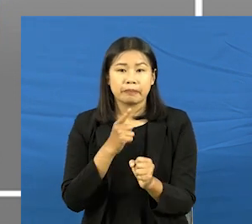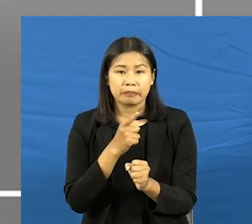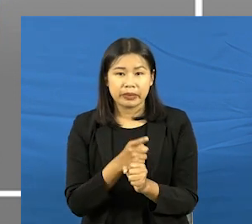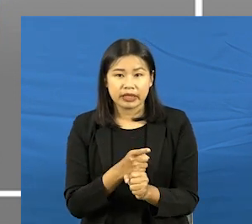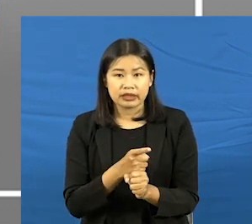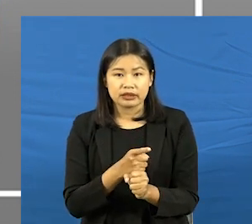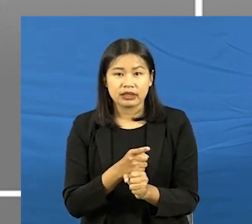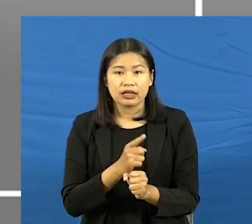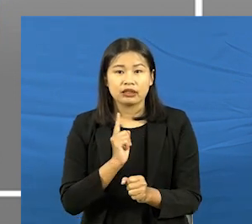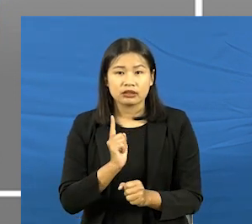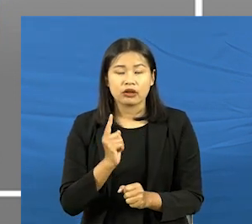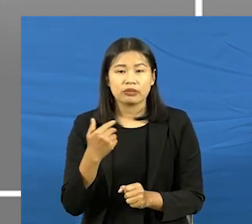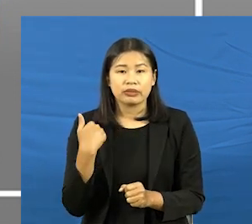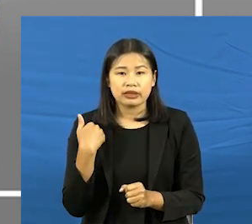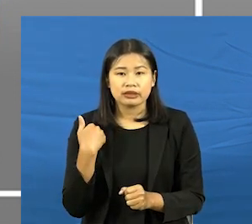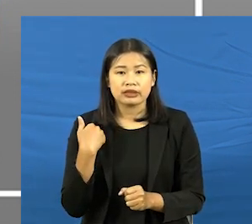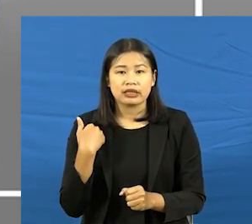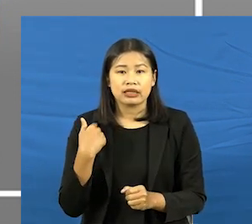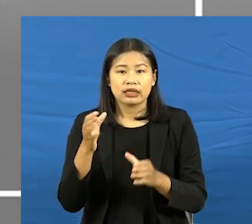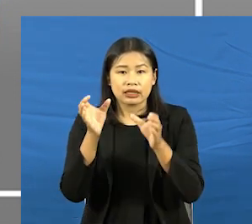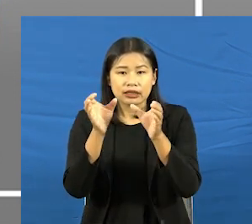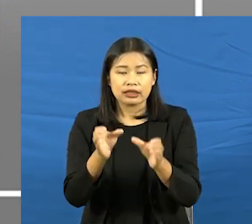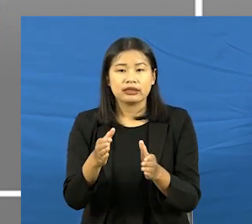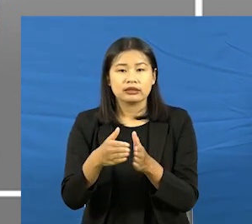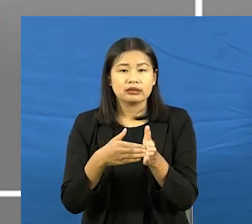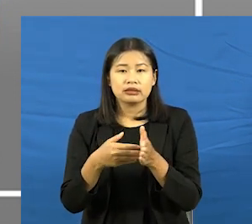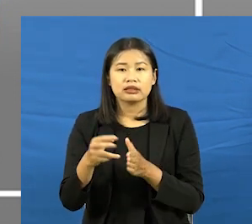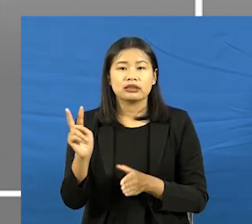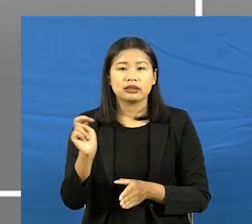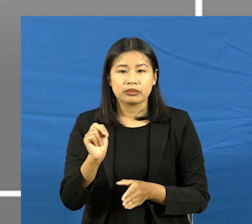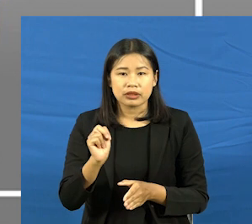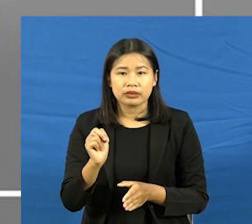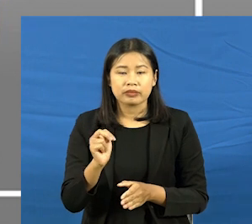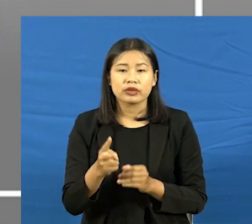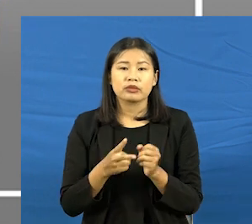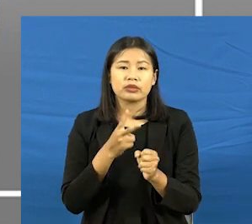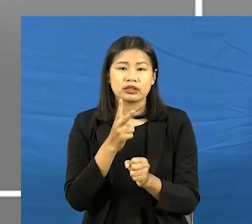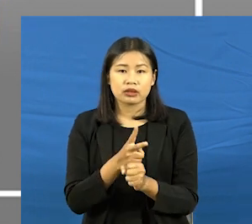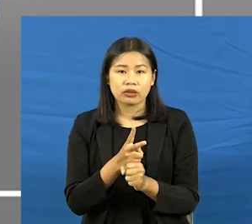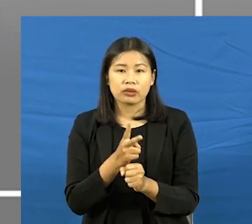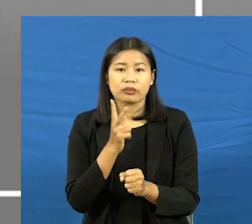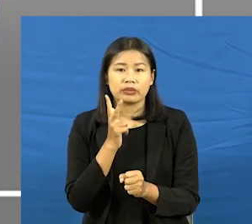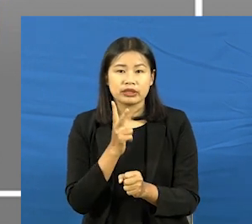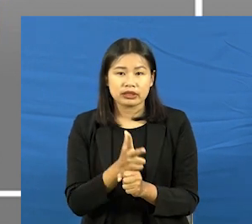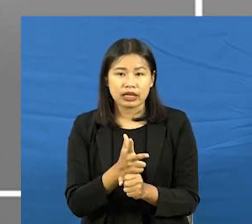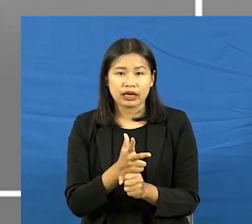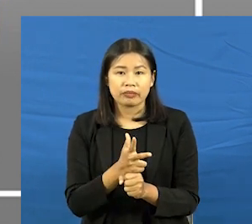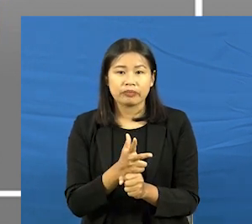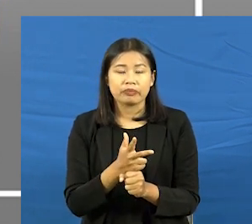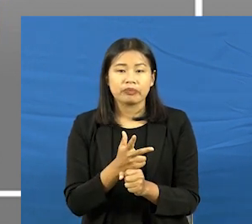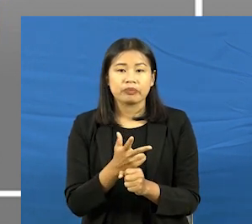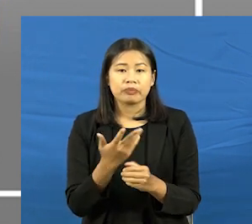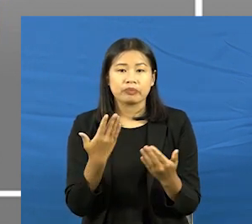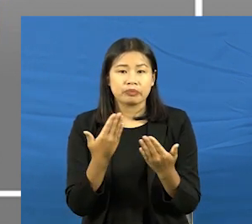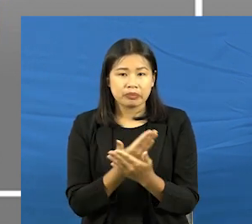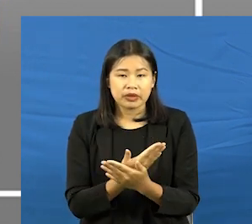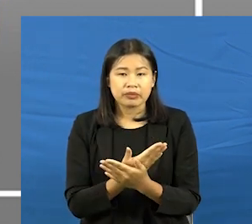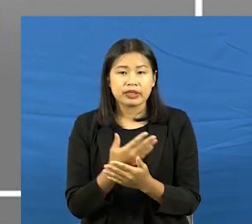1นั้นจะเน้นไปที่สีกรมท่านะครับถ้าหากว่าปี2ปี3ขึ้นไปแล้วก็อาจจะขยาย